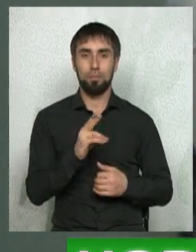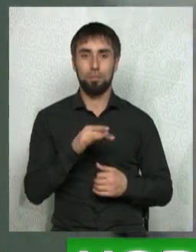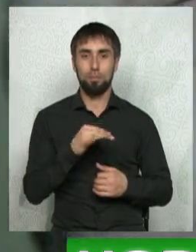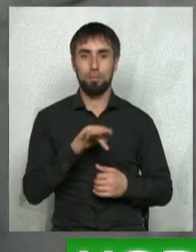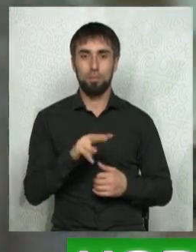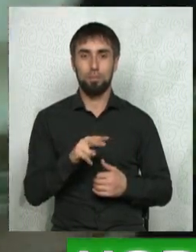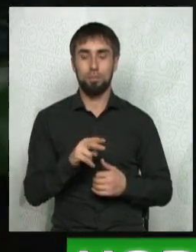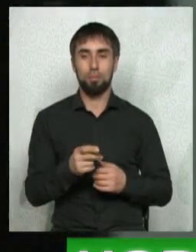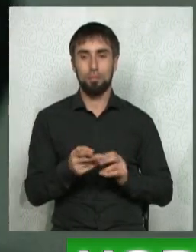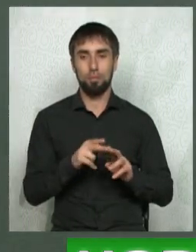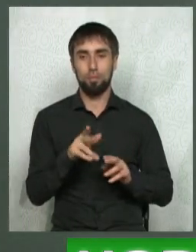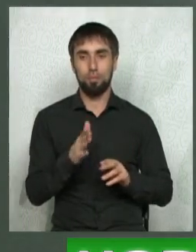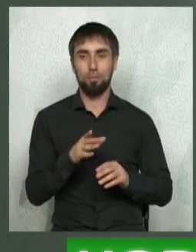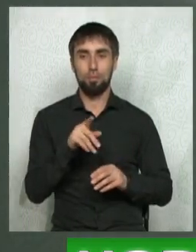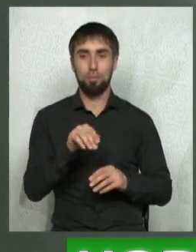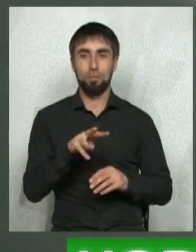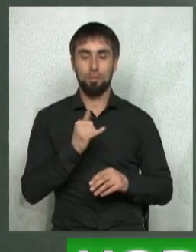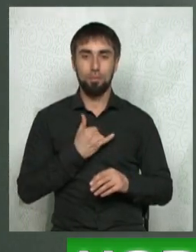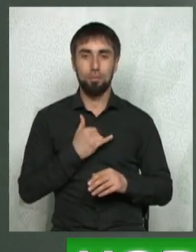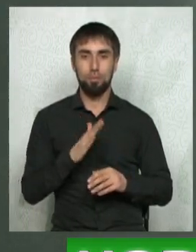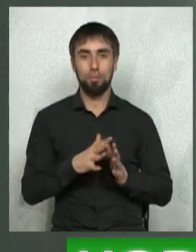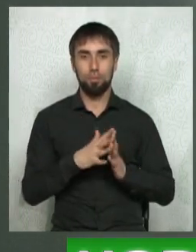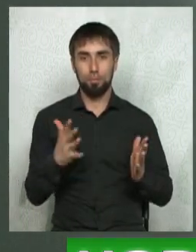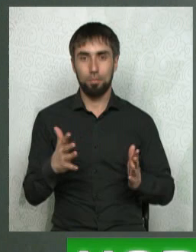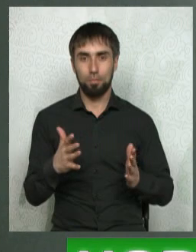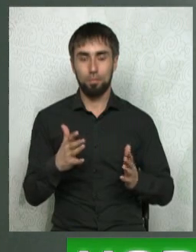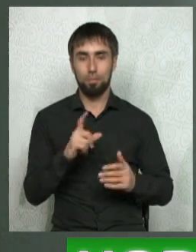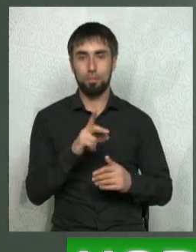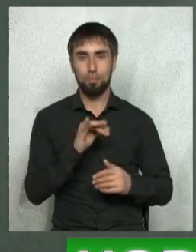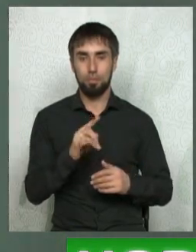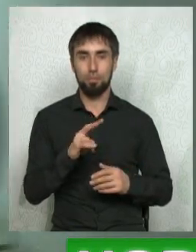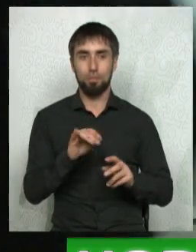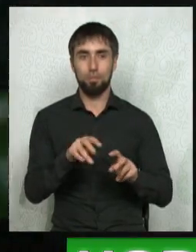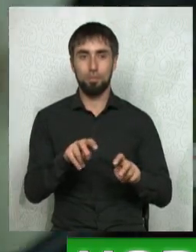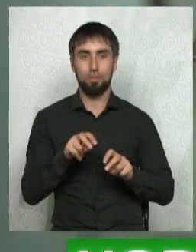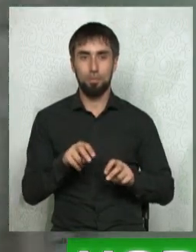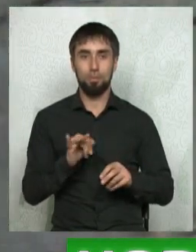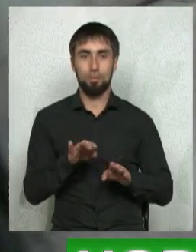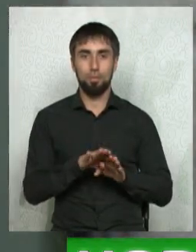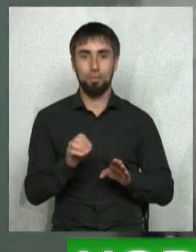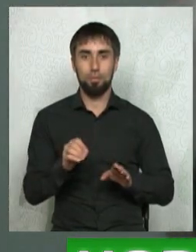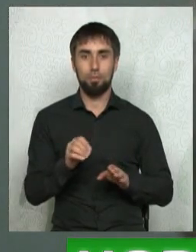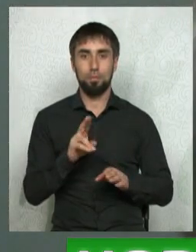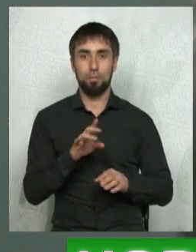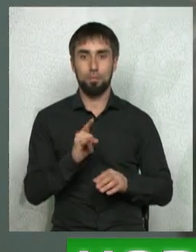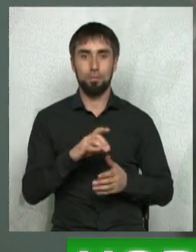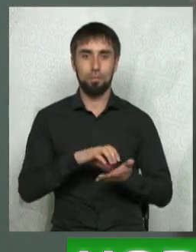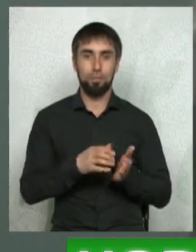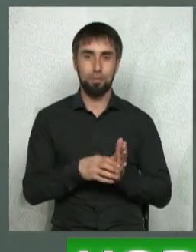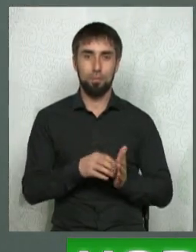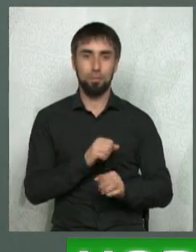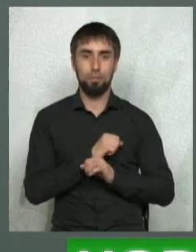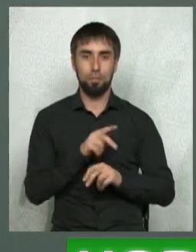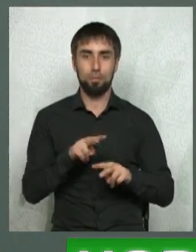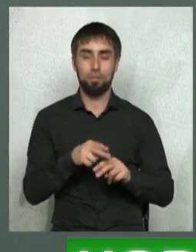актовый зал у нас получается. Там у нас будет большой экран, стулья и также как бы комната отдыха у нас